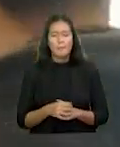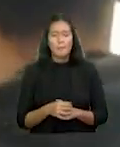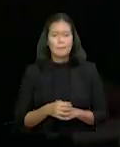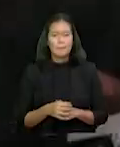hai hai